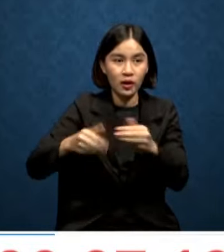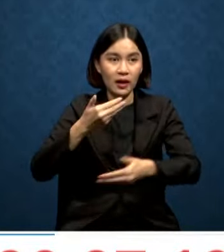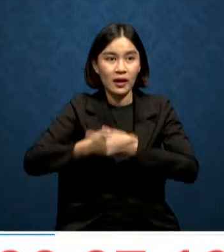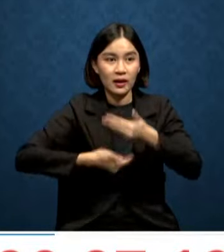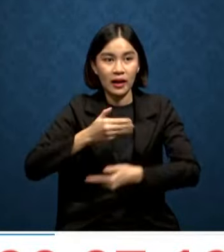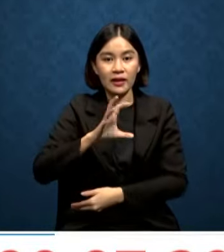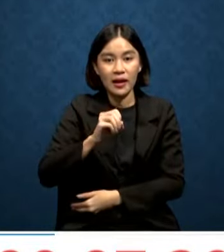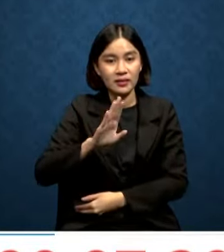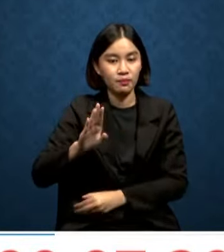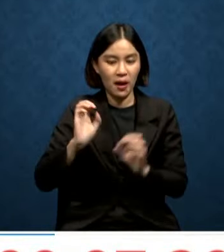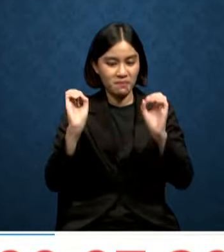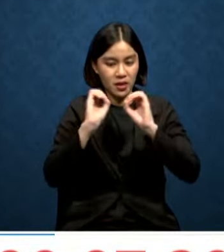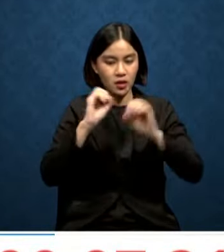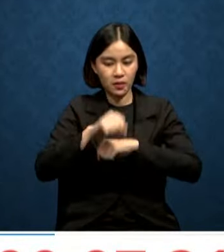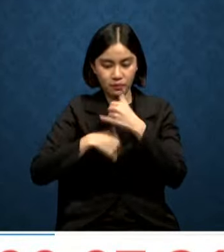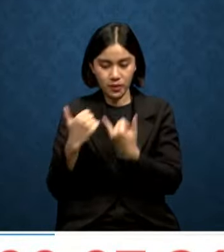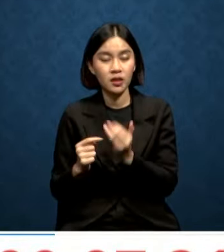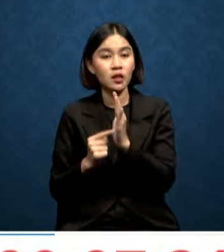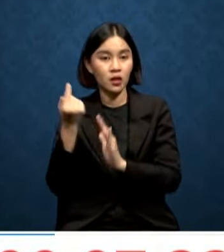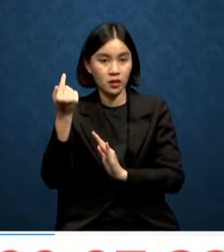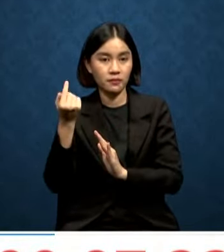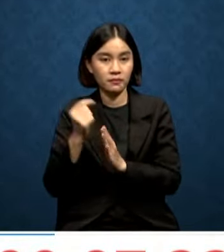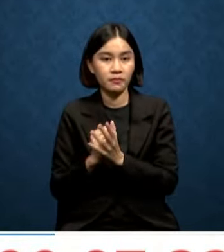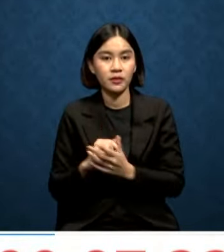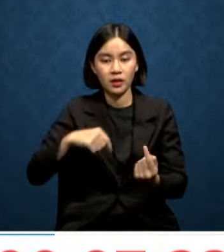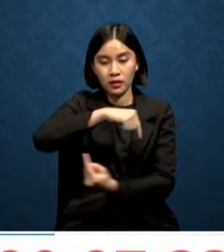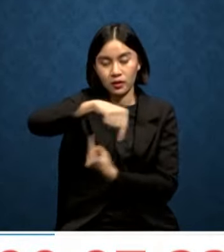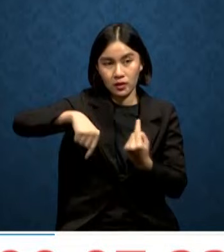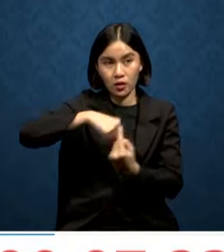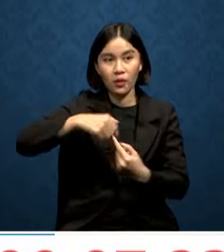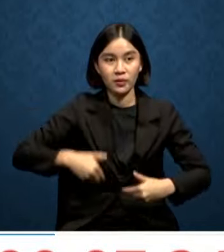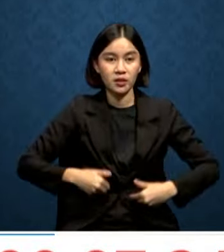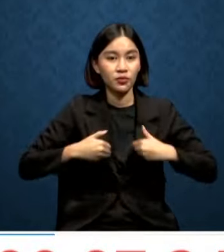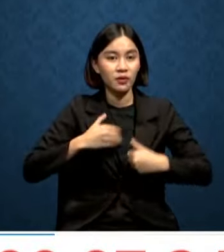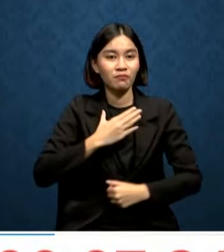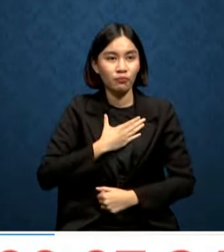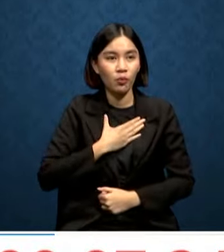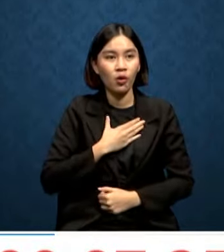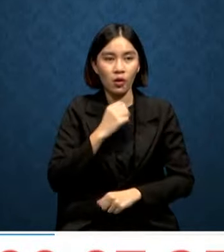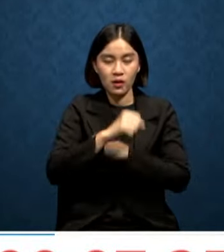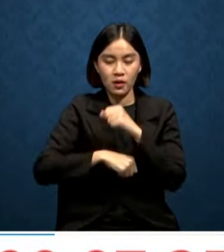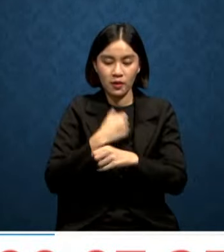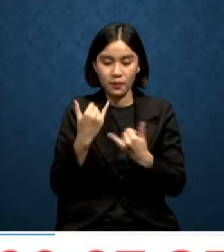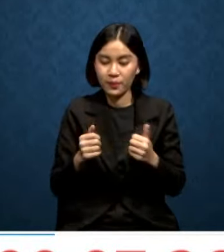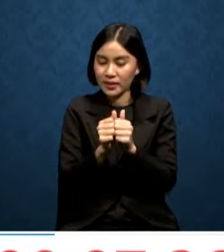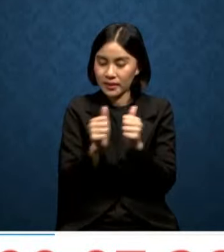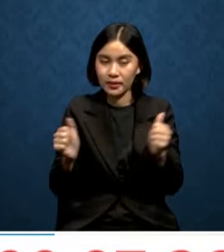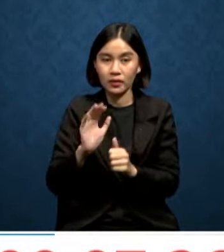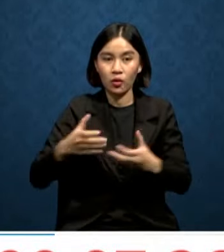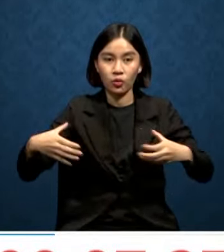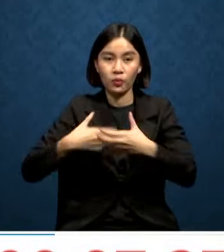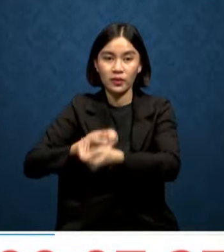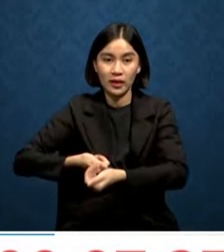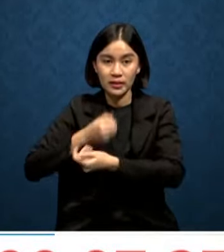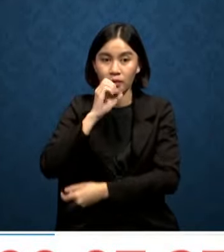ได้50กว่าบาทเนี่ยนะครับปีนี้เป็นปีแรกที่เห็นในรอบช่วงชีวิตเลยมั้งครับก็เป็นปีที่ดีของพี่น้องเกษตรกรและเรายืนยันว่